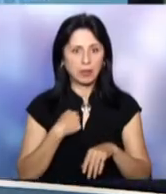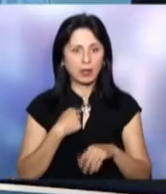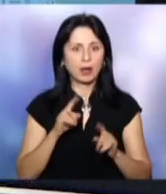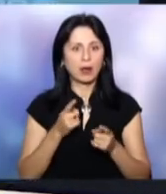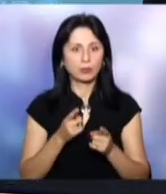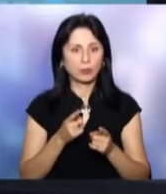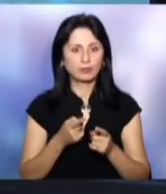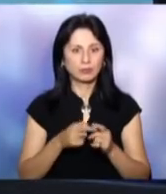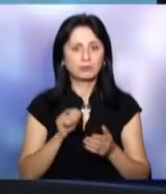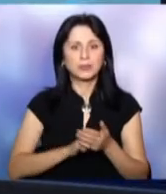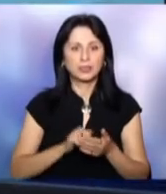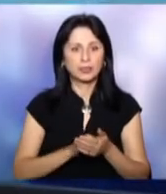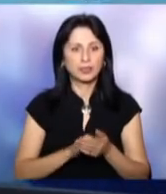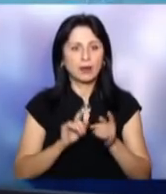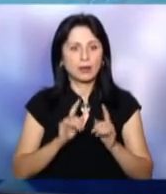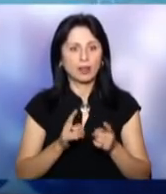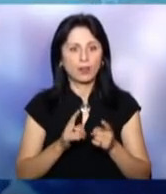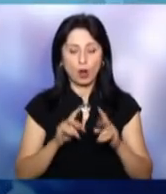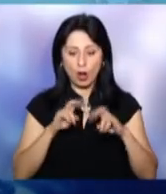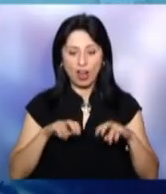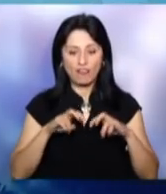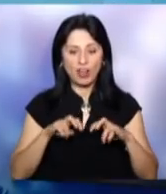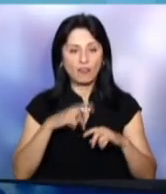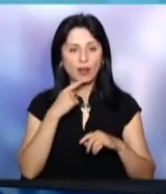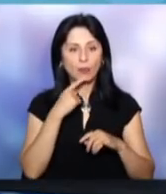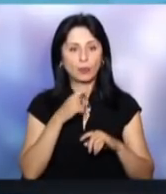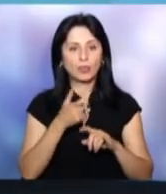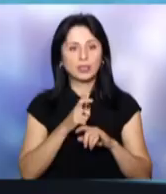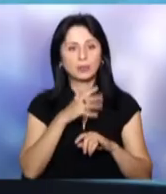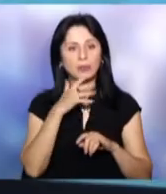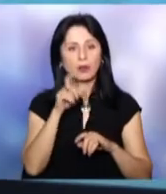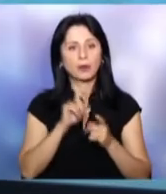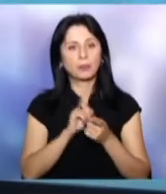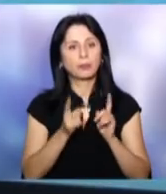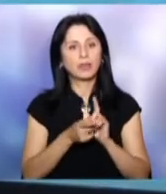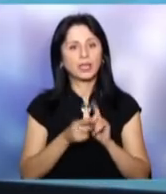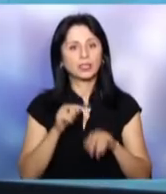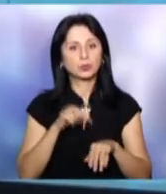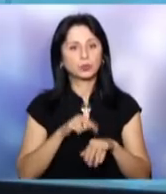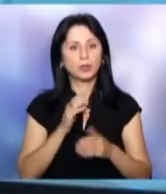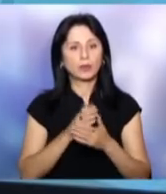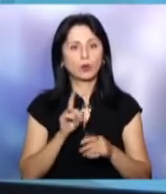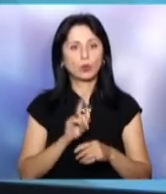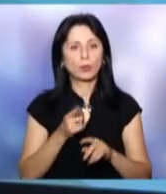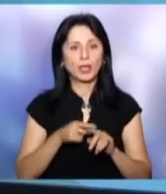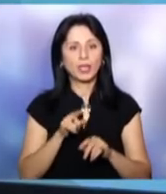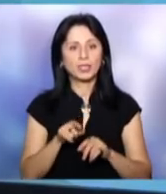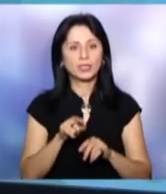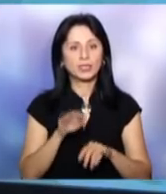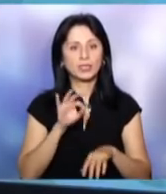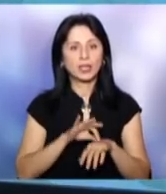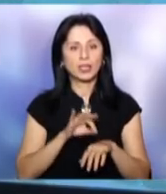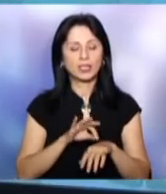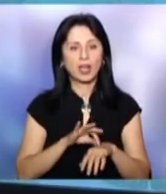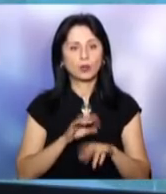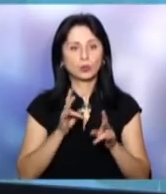დაიმსახურა. თუმცა, როგორც კვლევით დასტურდება, ძალიან ბევრ ადამიანს პირიქით აქვს განცდა იმისა, რომ ეს